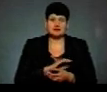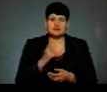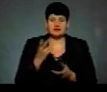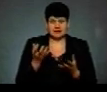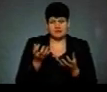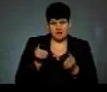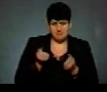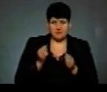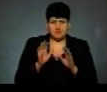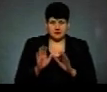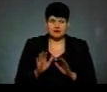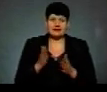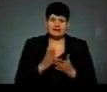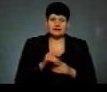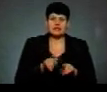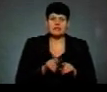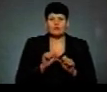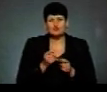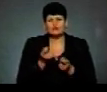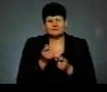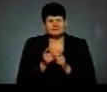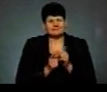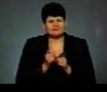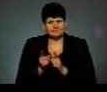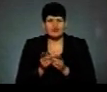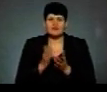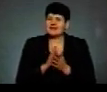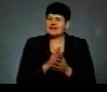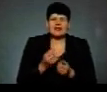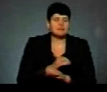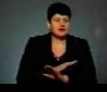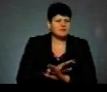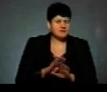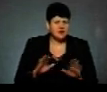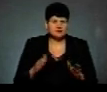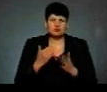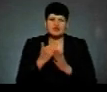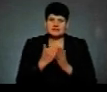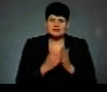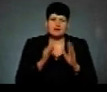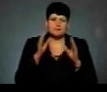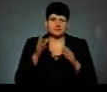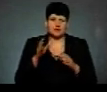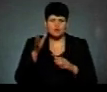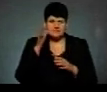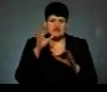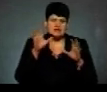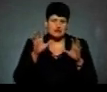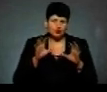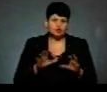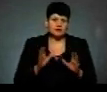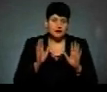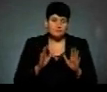треба приймати до дії. Є такі, які можуть бути видозмінені і прийняті, є такі, які неприйнятні, тому що є система освіти, є стандарти та врешті є законодавство.